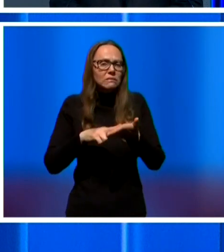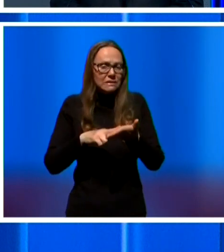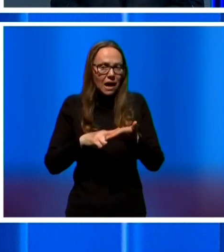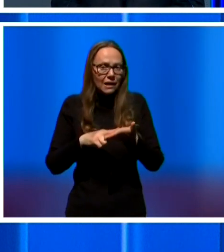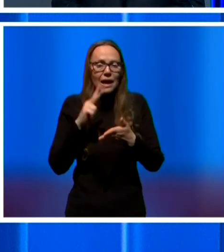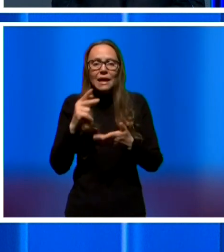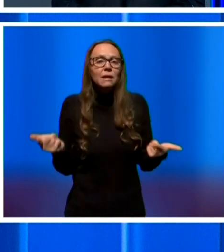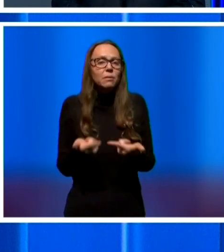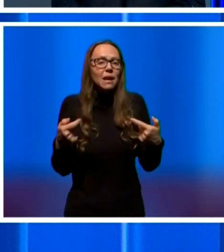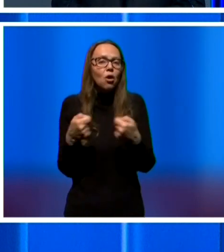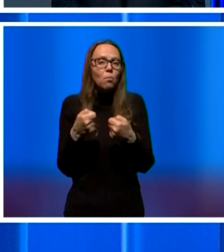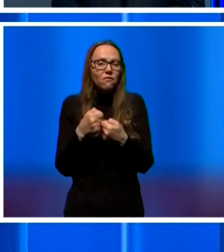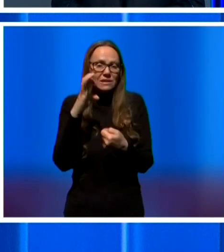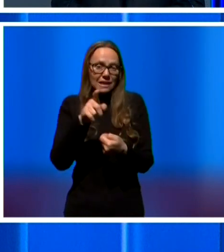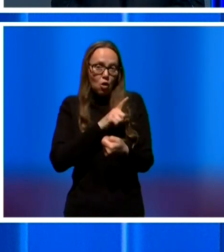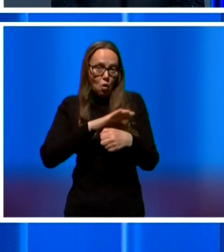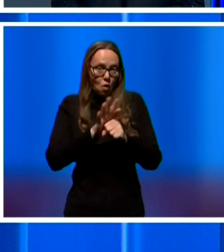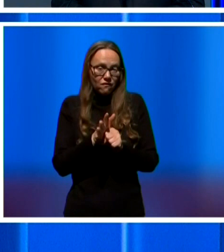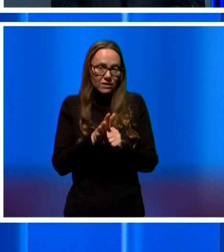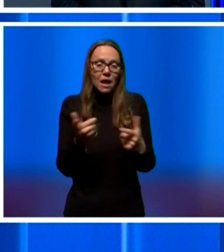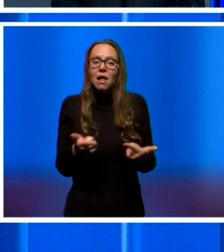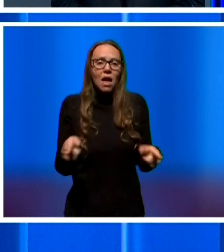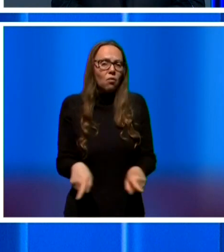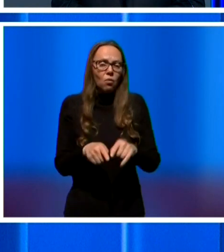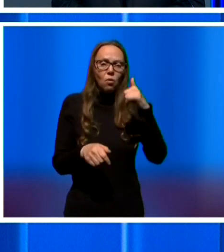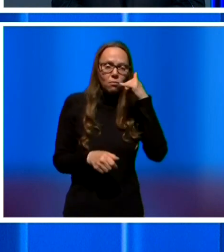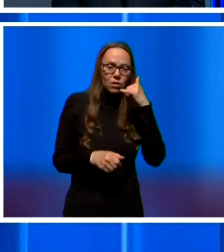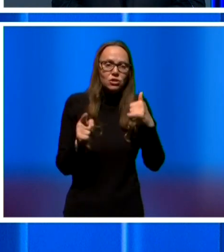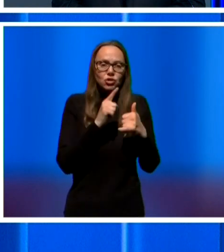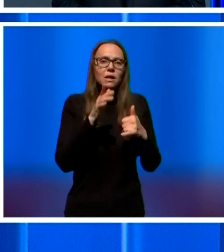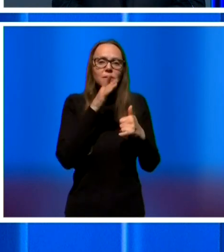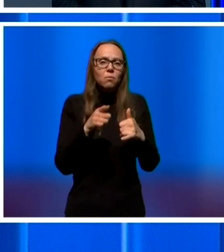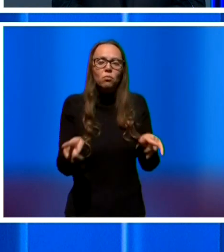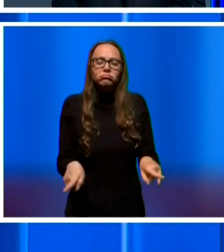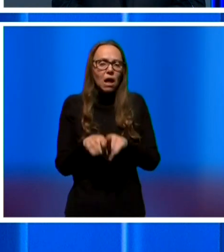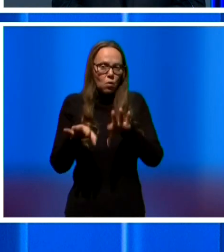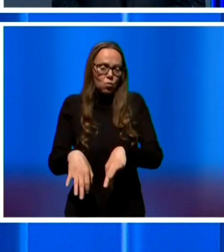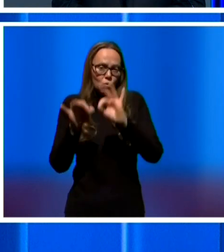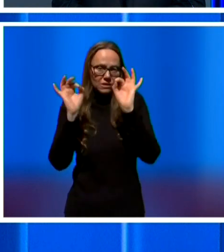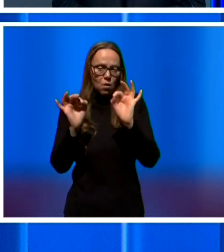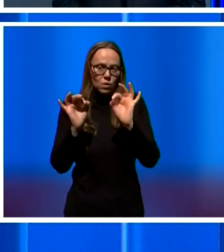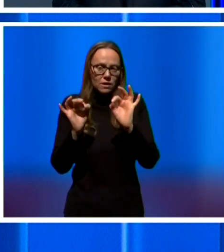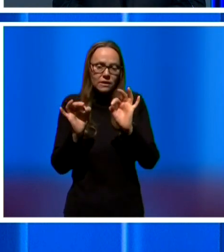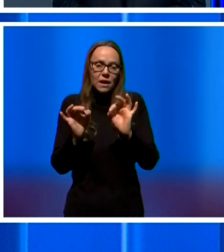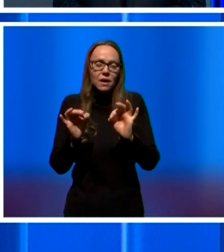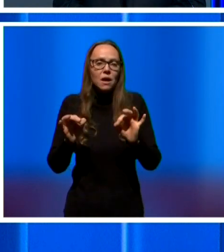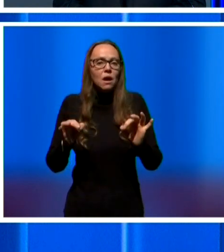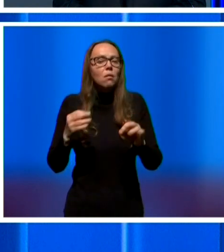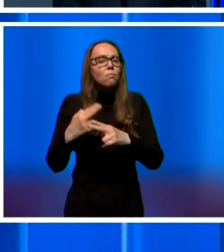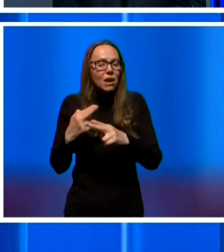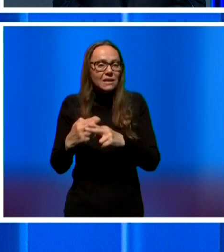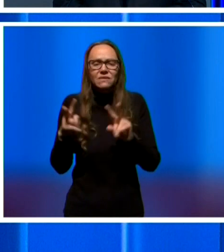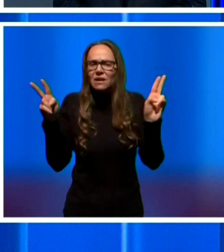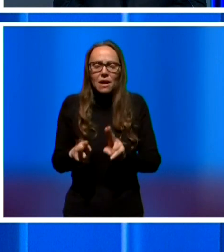bili povezani s COVID-om, lahko kadarkoli pokliče in bo zagotovljena diagnostika v najkrajšem možnem času in če bo